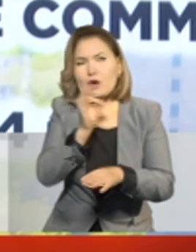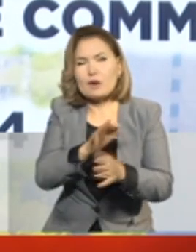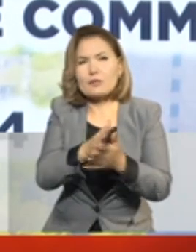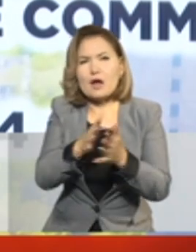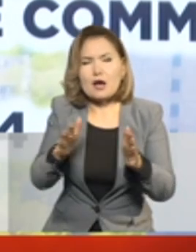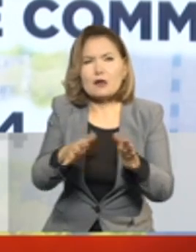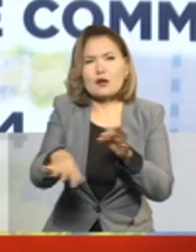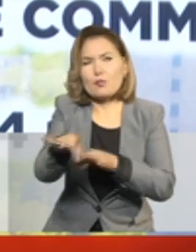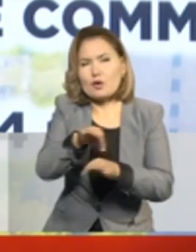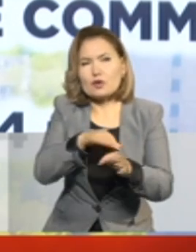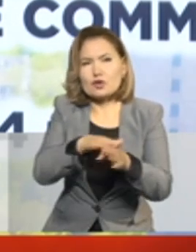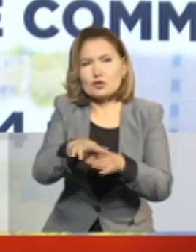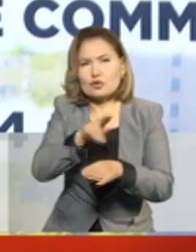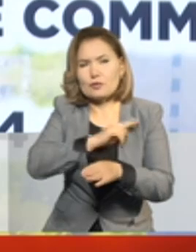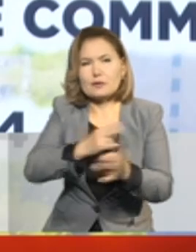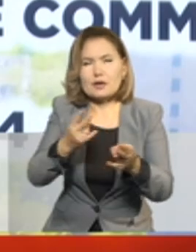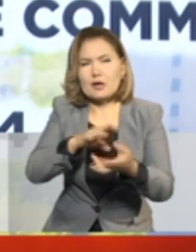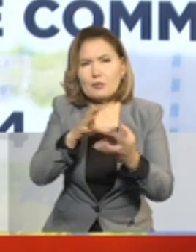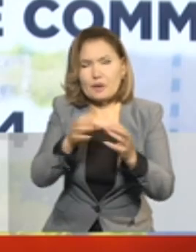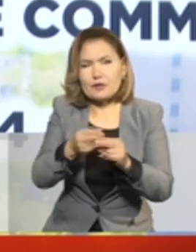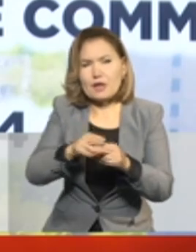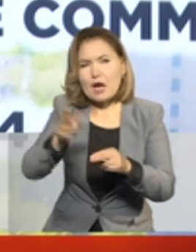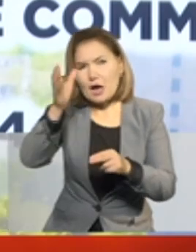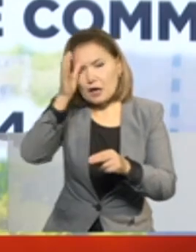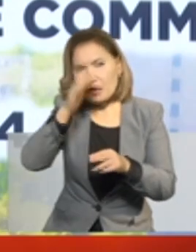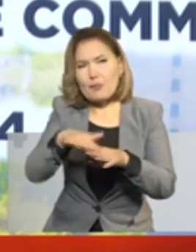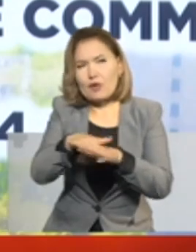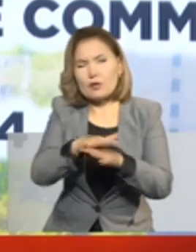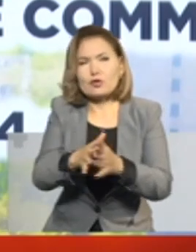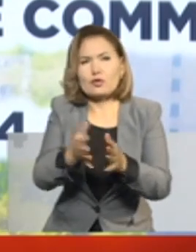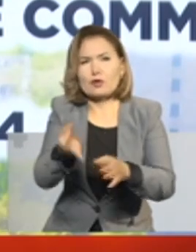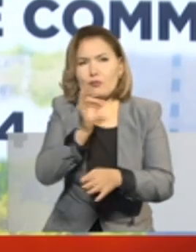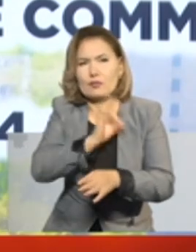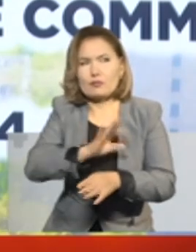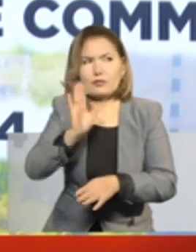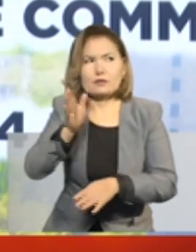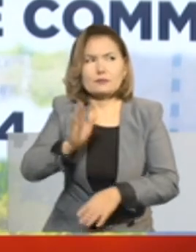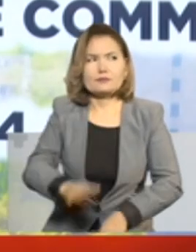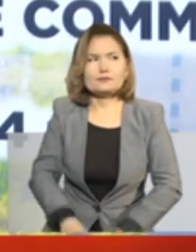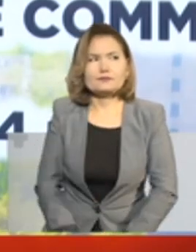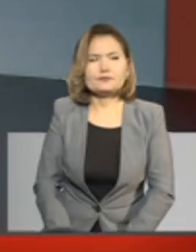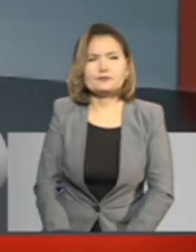жобалар, проектілер болып жүзеге асу керек. Сонда ғана ол ғылым қоғамға игілігін пайдасын тигізеді.